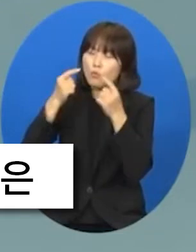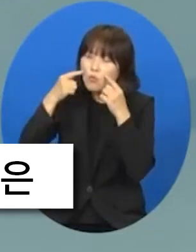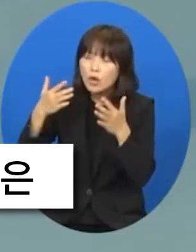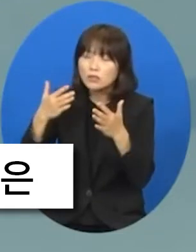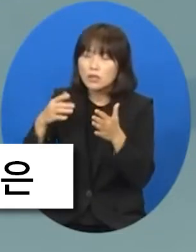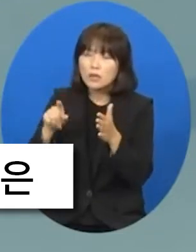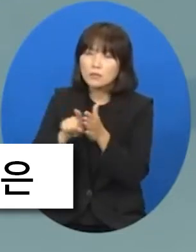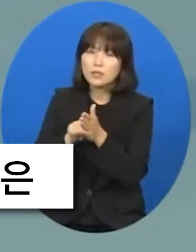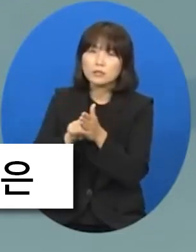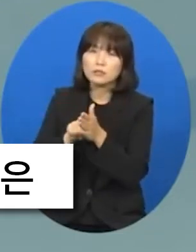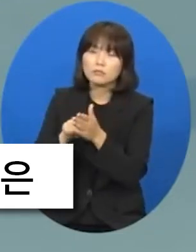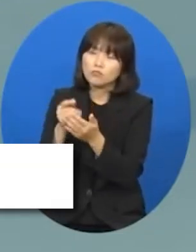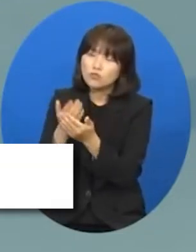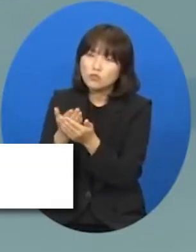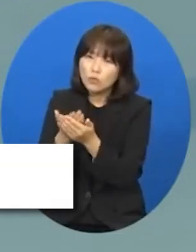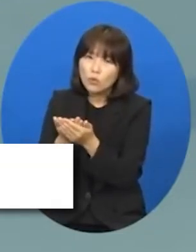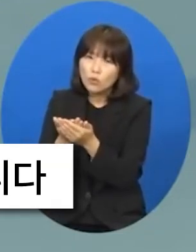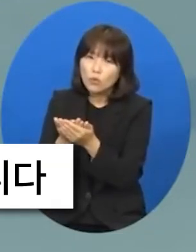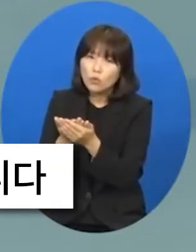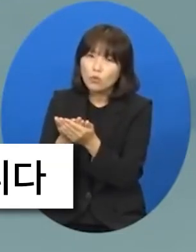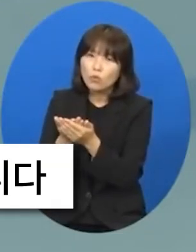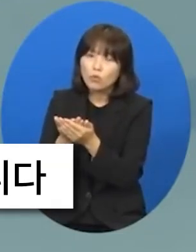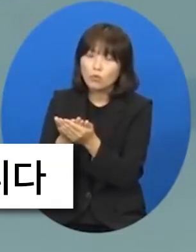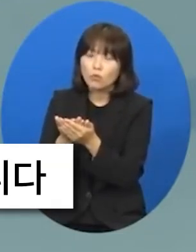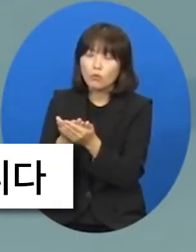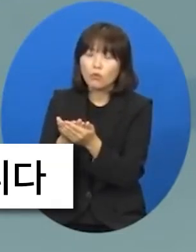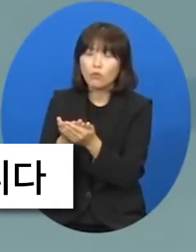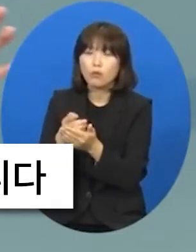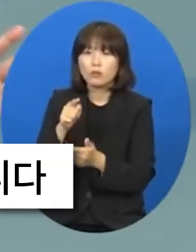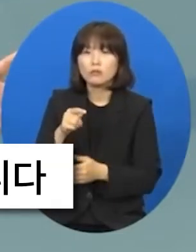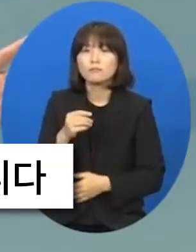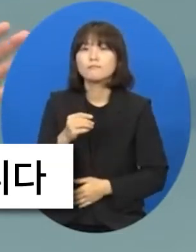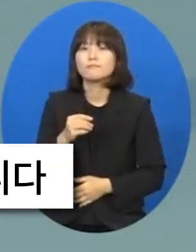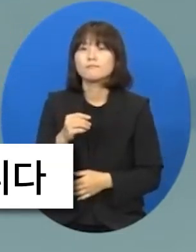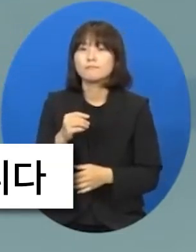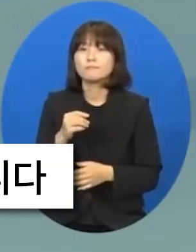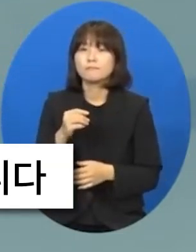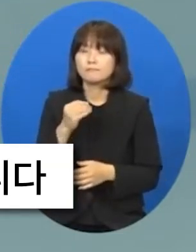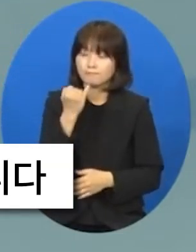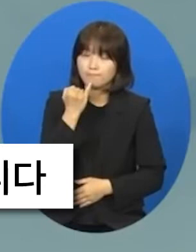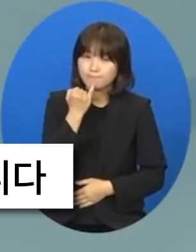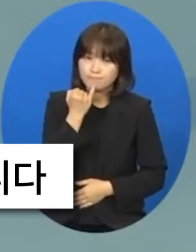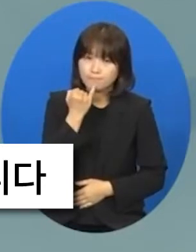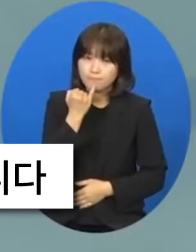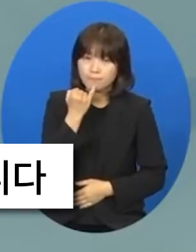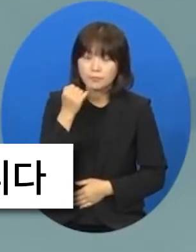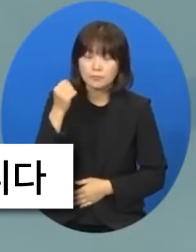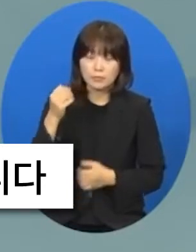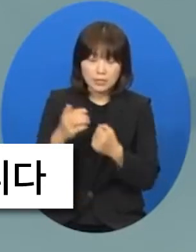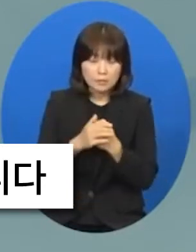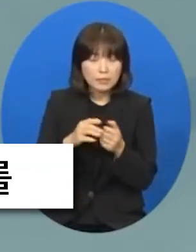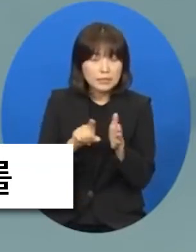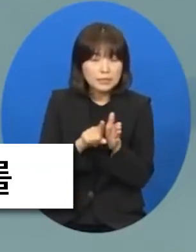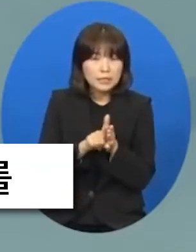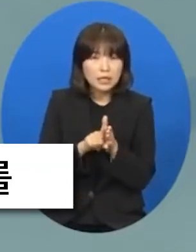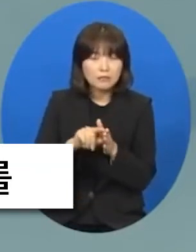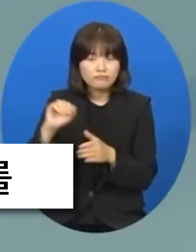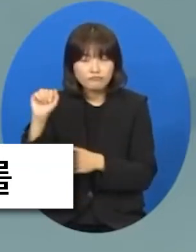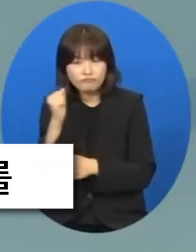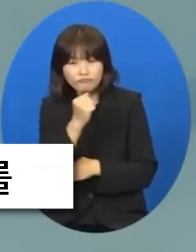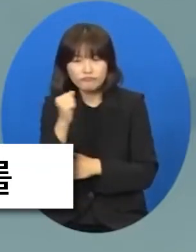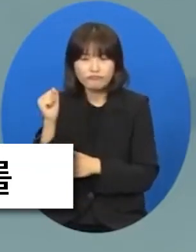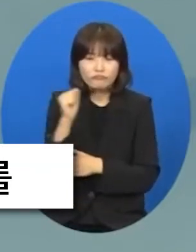믿음을 심어 주십시오라고 하는 것은 바른 거예요 그래서 신앙은 본래 흔들거리면서 성장을 하는 것입니다